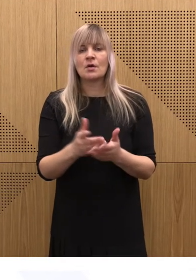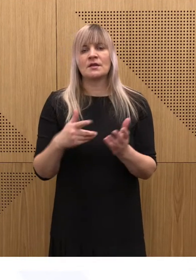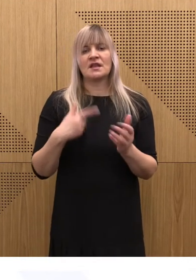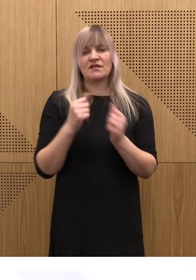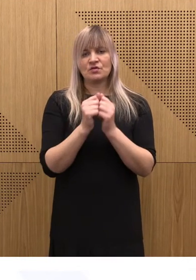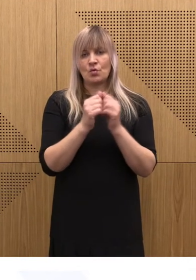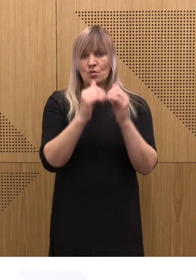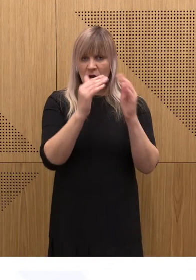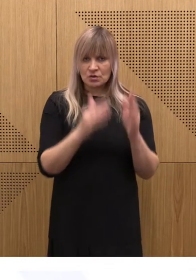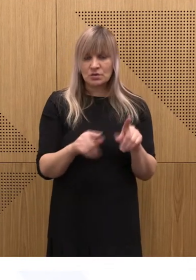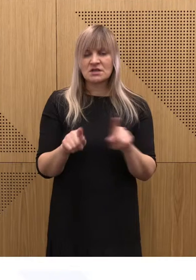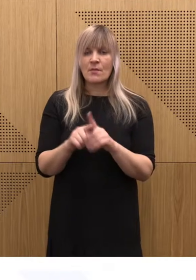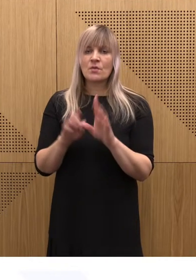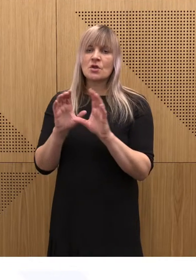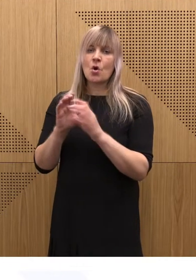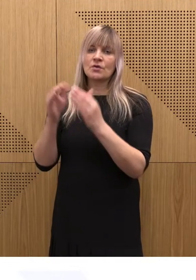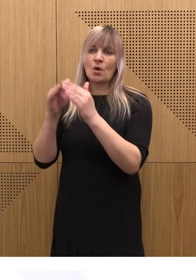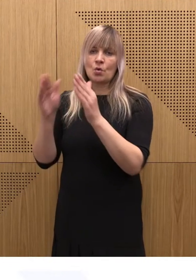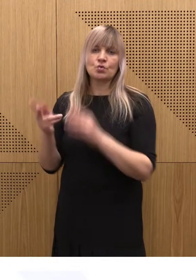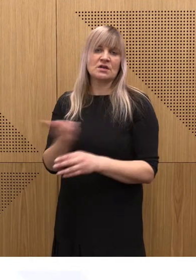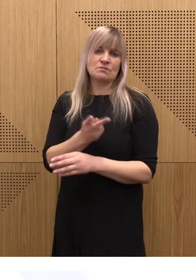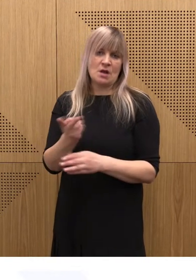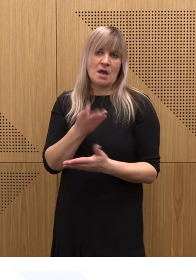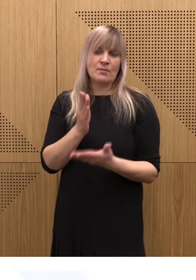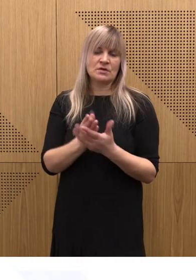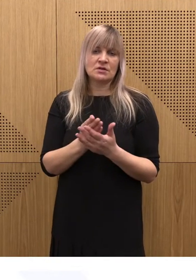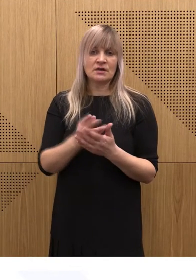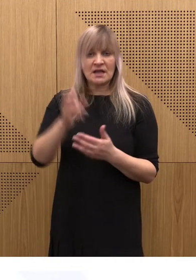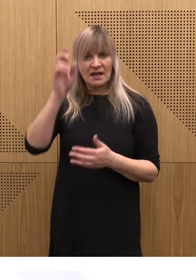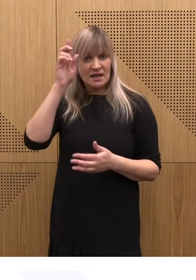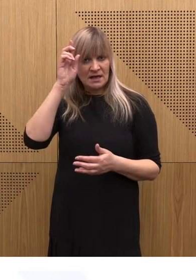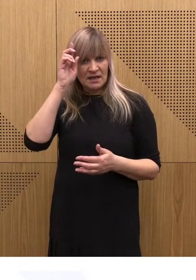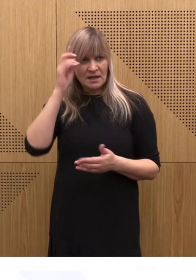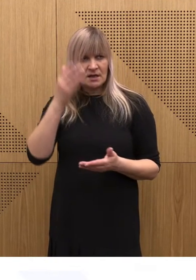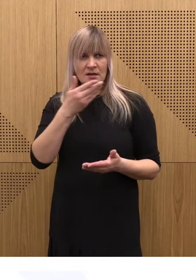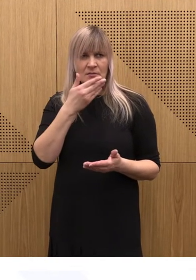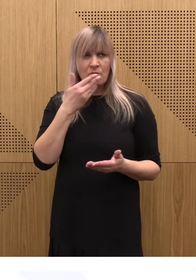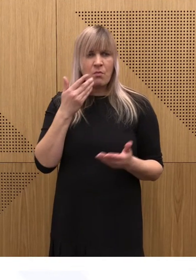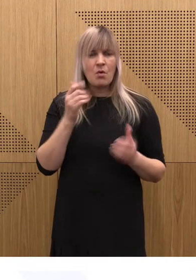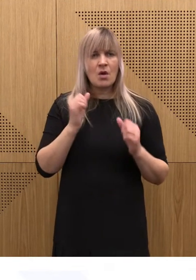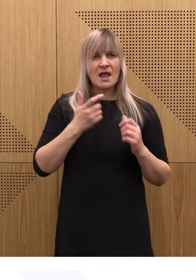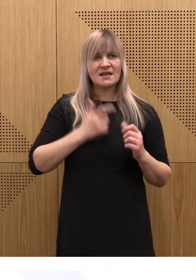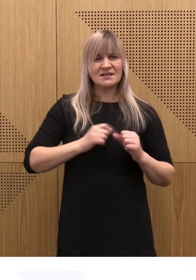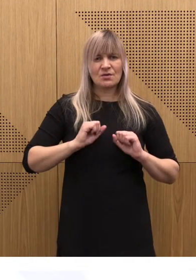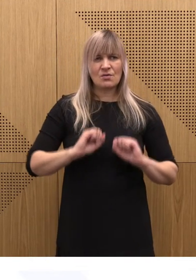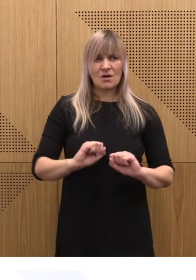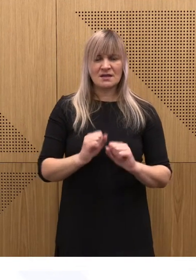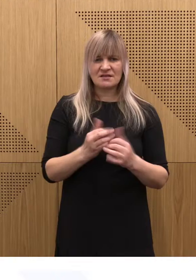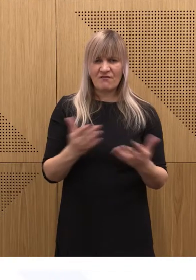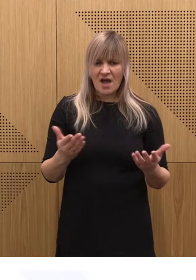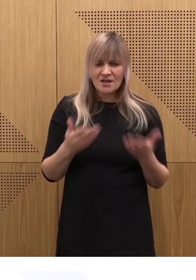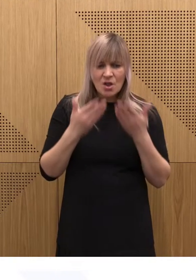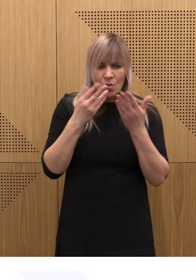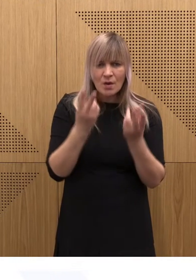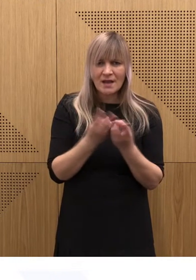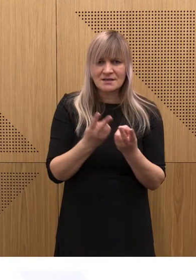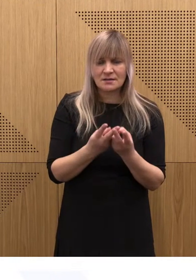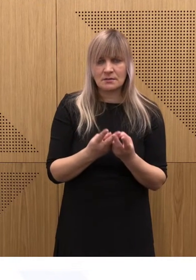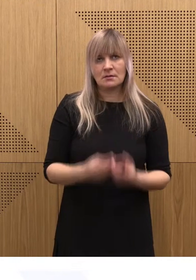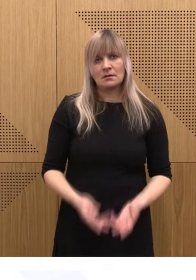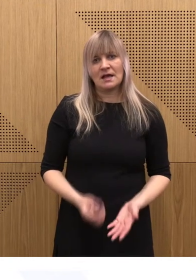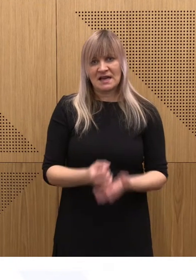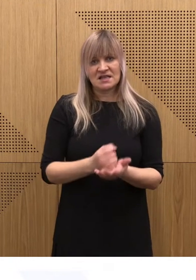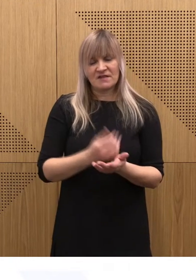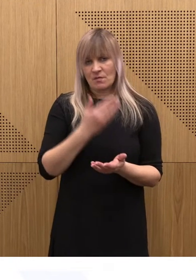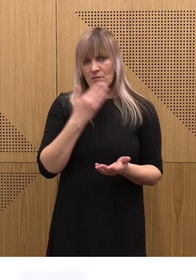tegelikult hooldekodudes. Lugesin kuskilt ka seda, et riigil pole isikukaitse vahendite varusid või reservi. No see on tõest täpselt sama